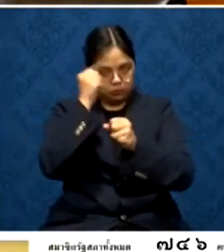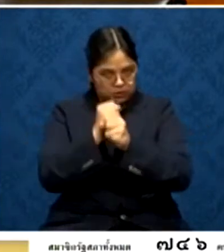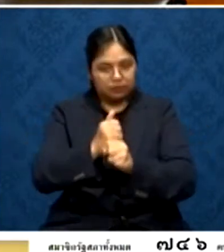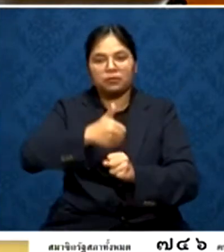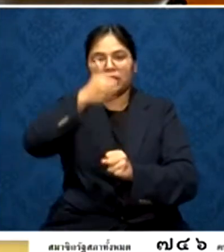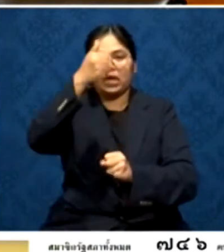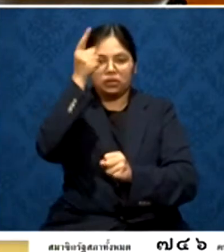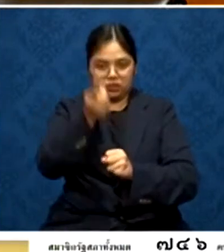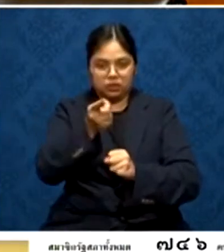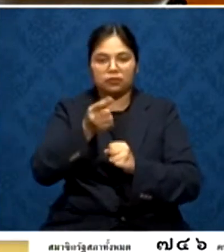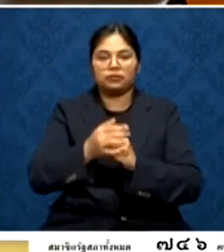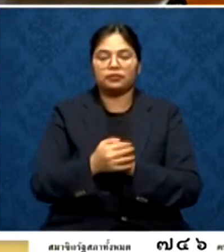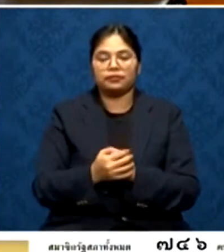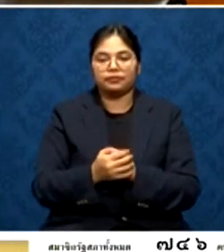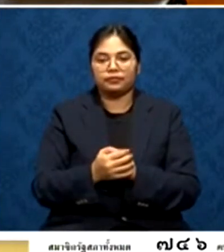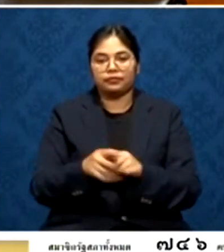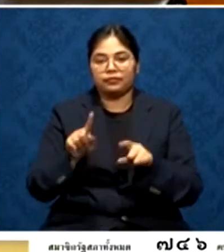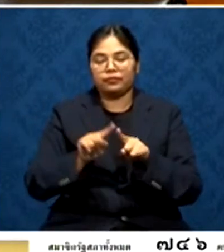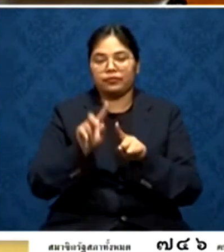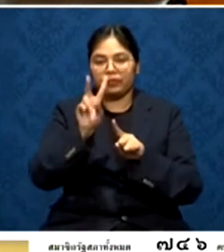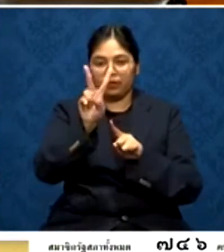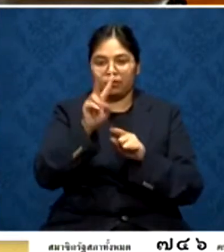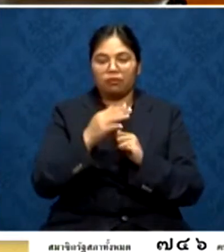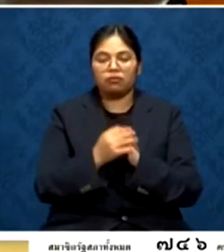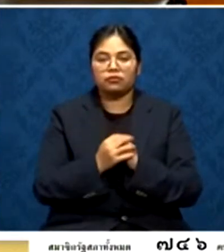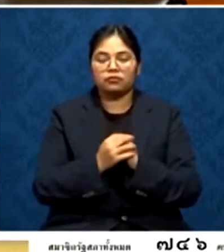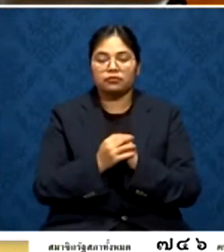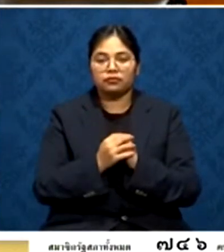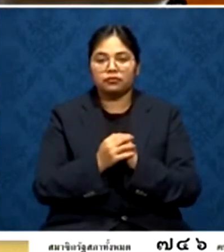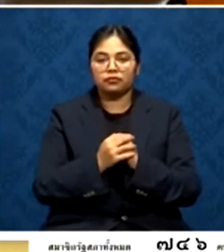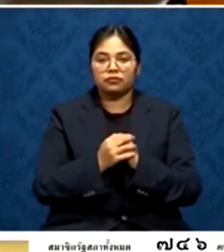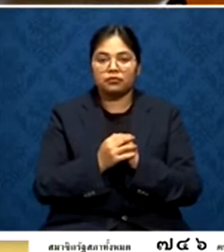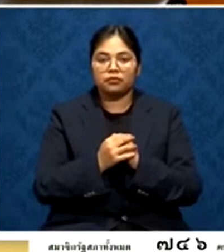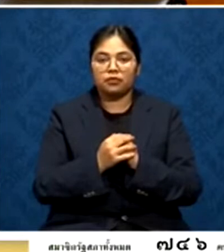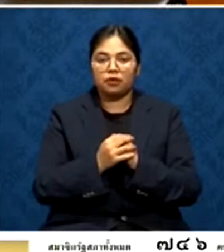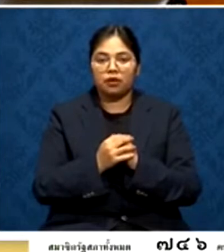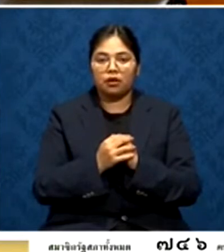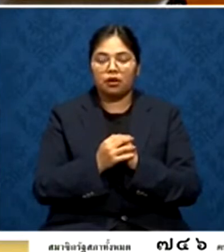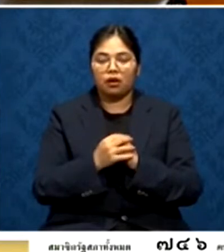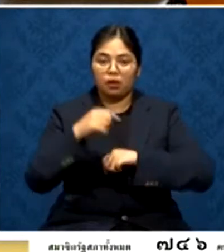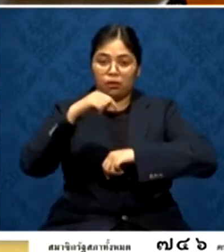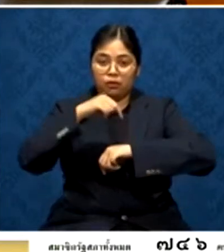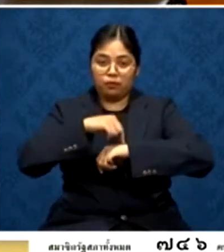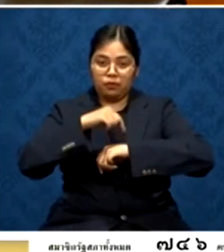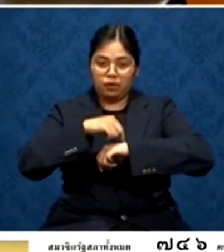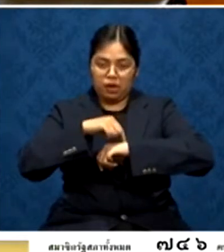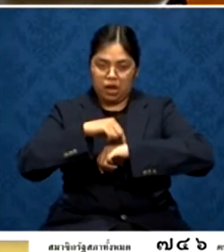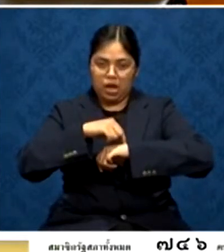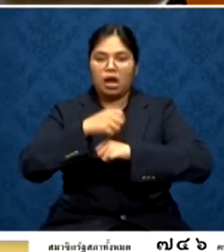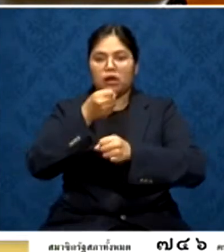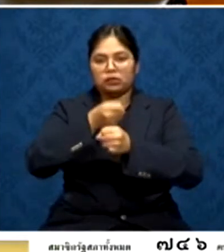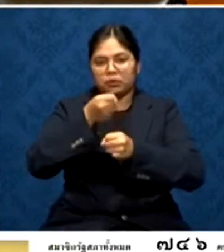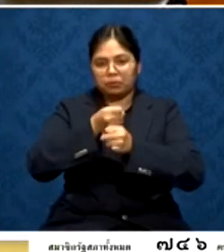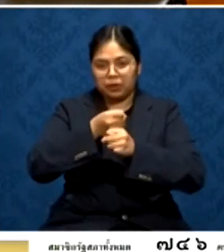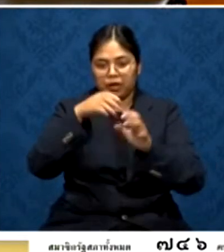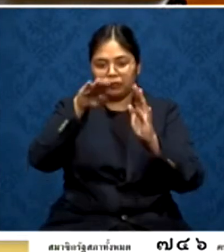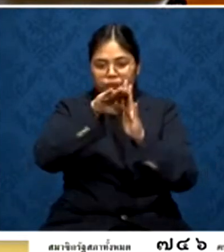อน 2. สำหรับระยะเวลาการดำเนินการให้เกิดผลเป็นรูป